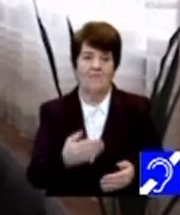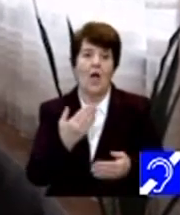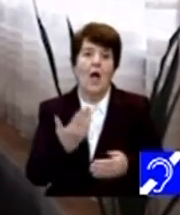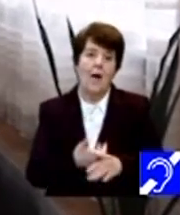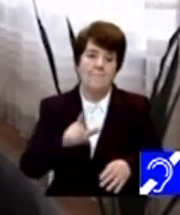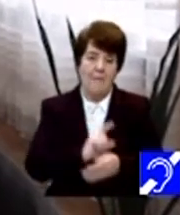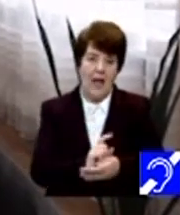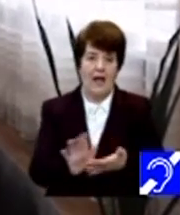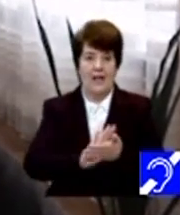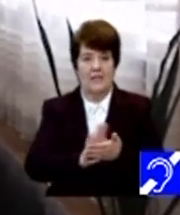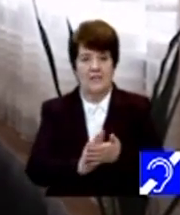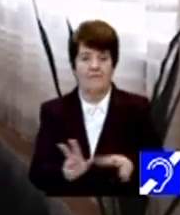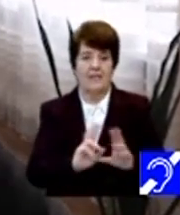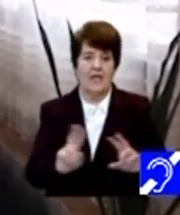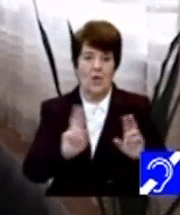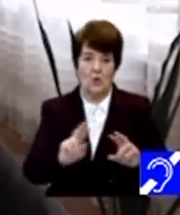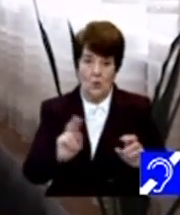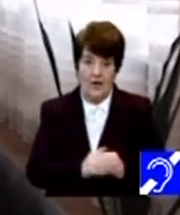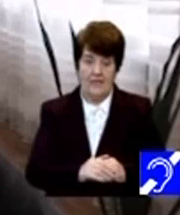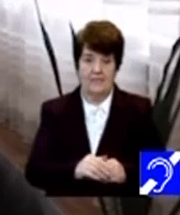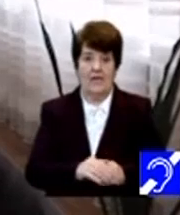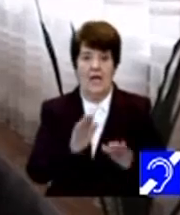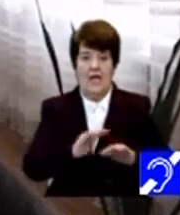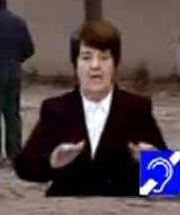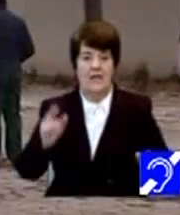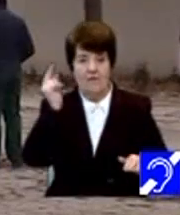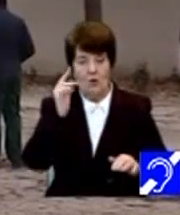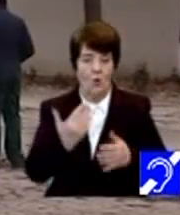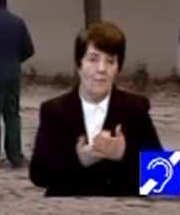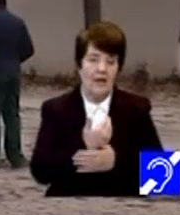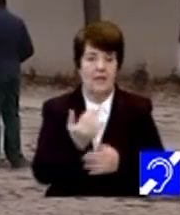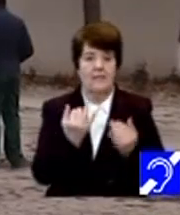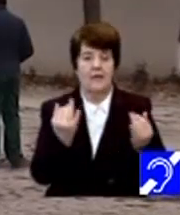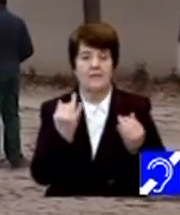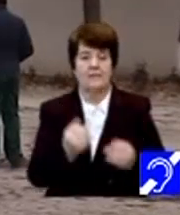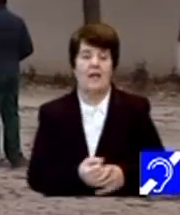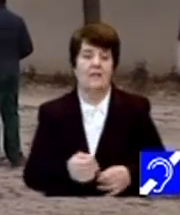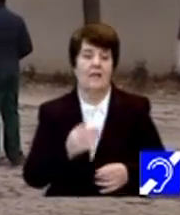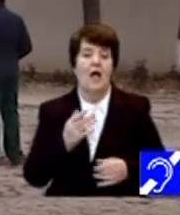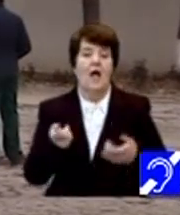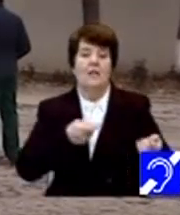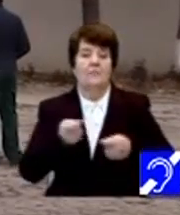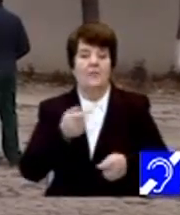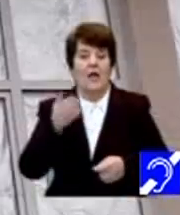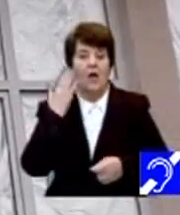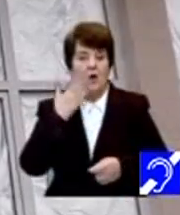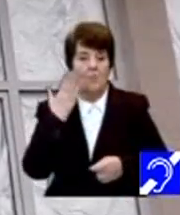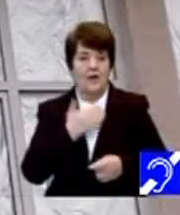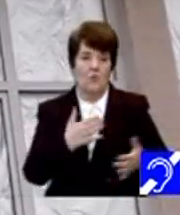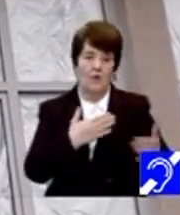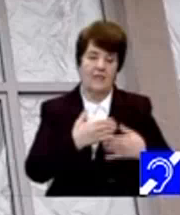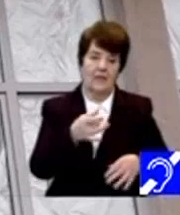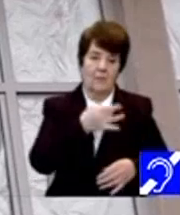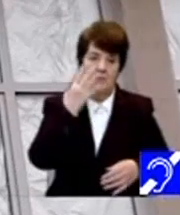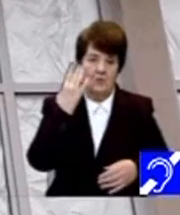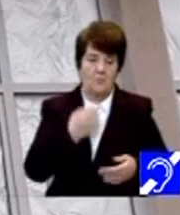treaptă mai calitativă de educație. Elevilor este mai interesant. Departamentul Guvernului României pentru relația